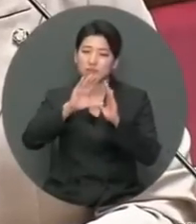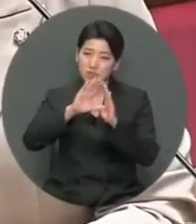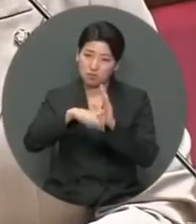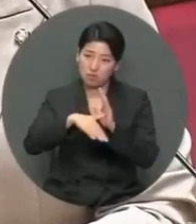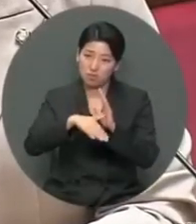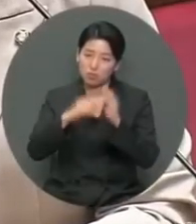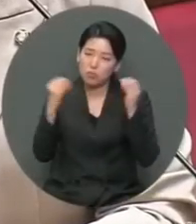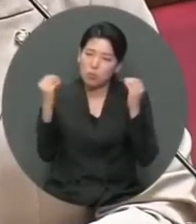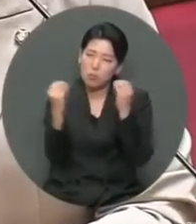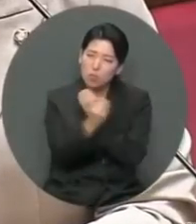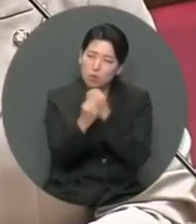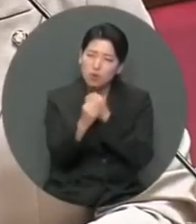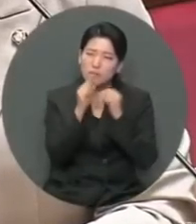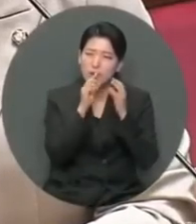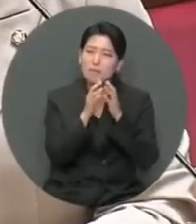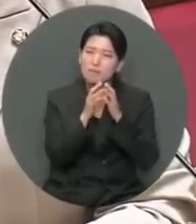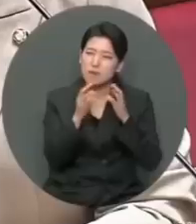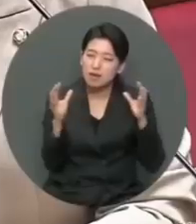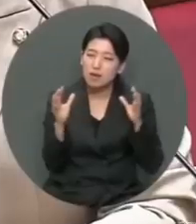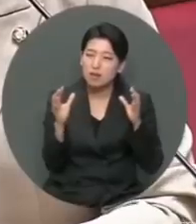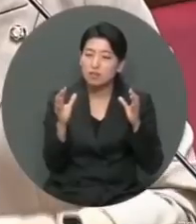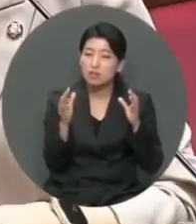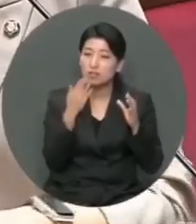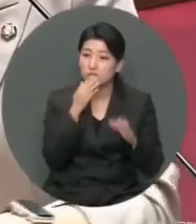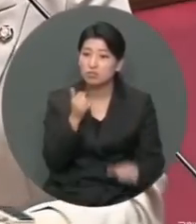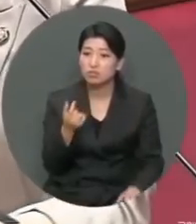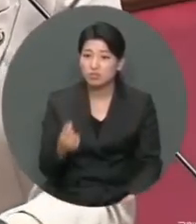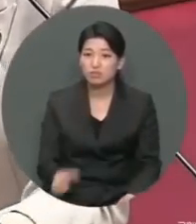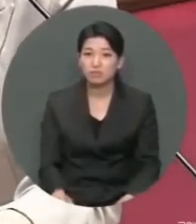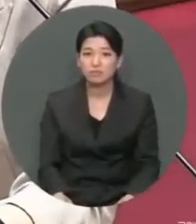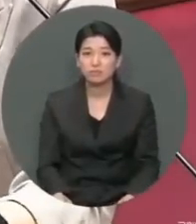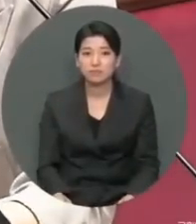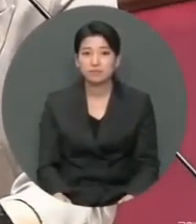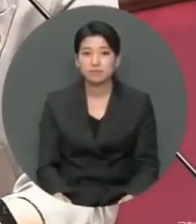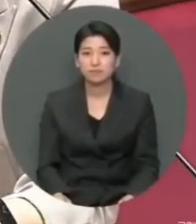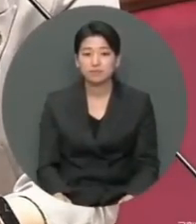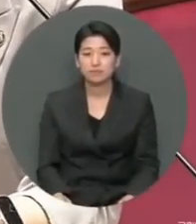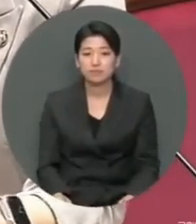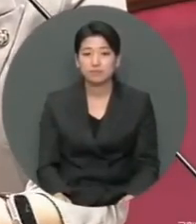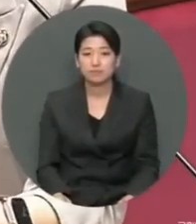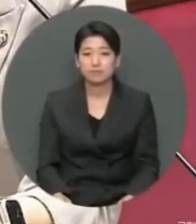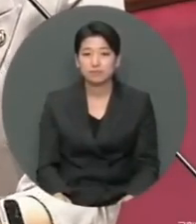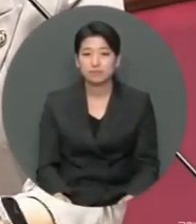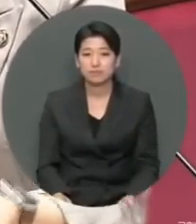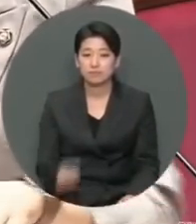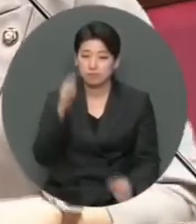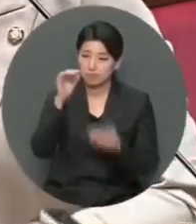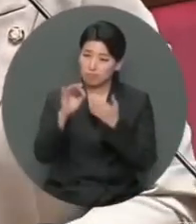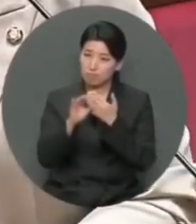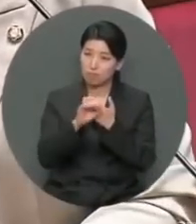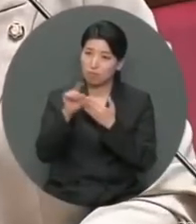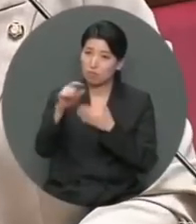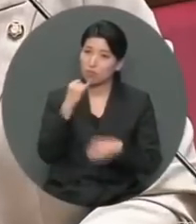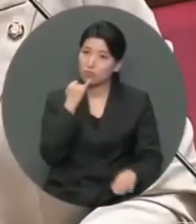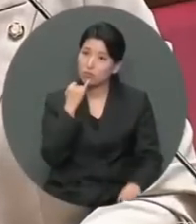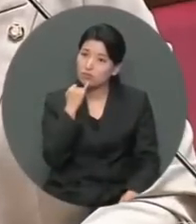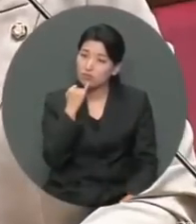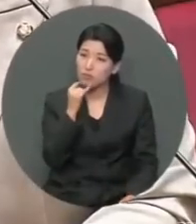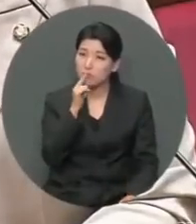충분히 오해나 논란의 소지는 있어 보입니다. 그래서 만약에 이게 이렇게 해도 괜찮다라고